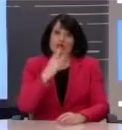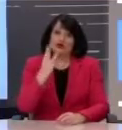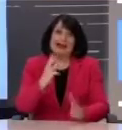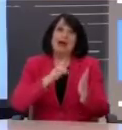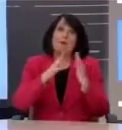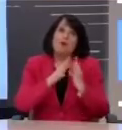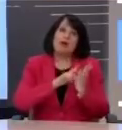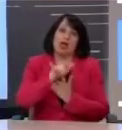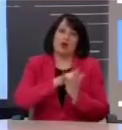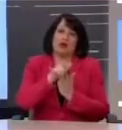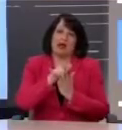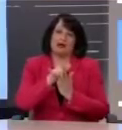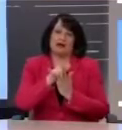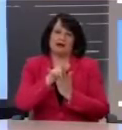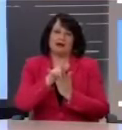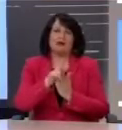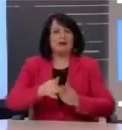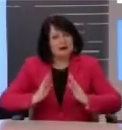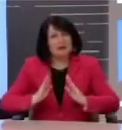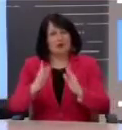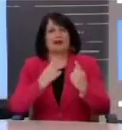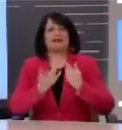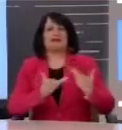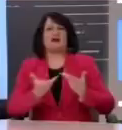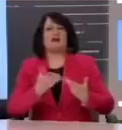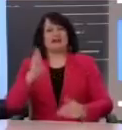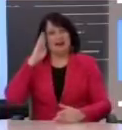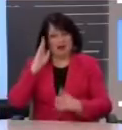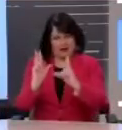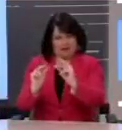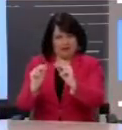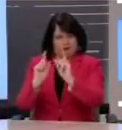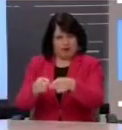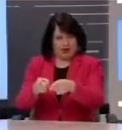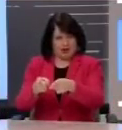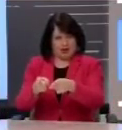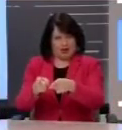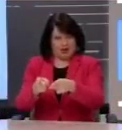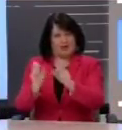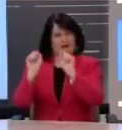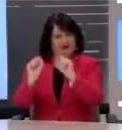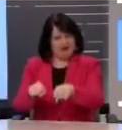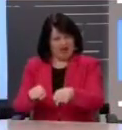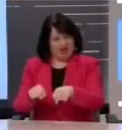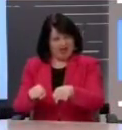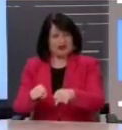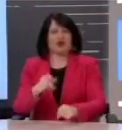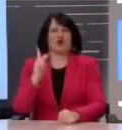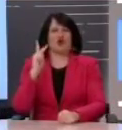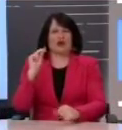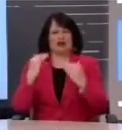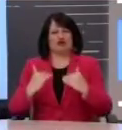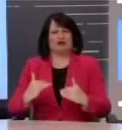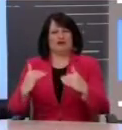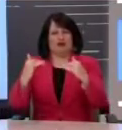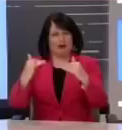123, προκειμένου να προχωρήσει σε διαπραγμάτευση. Η έγκριση που ζητήθηκε από το Κογκρέσο για το σύνολο